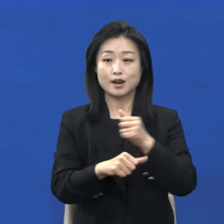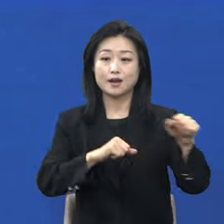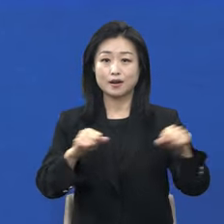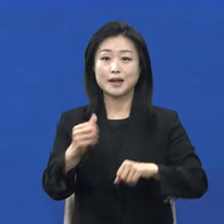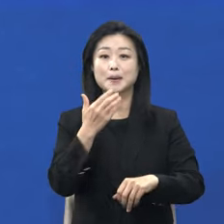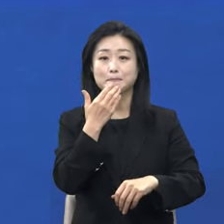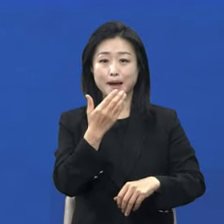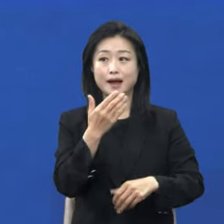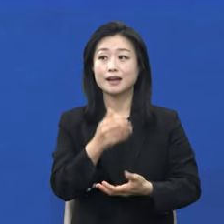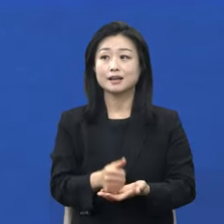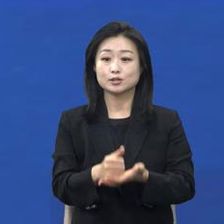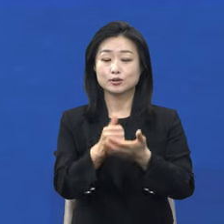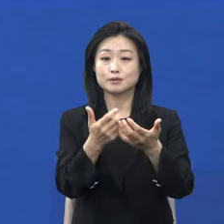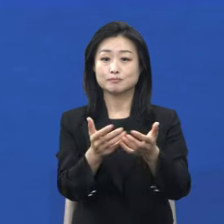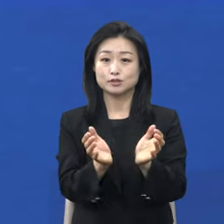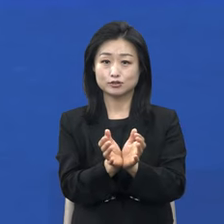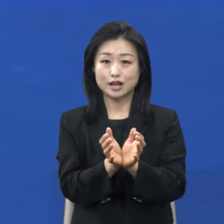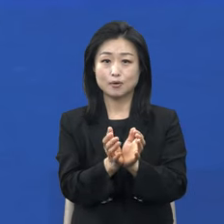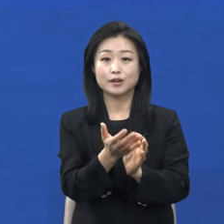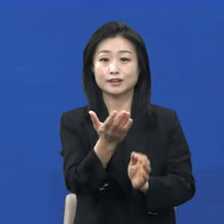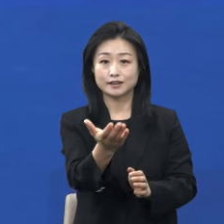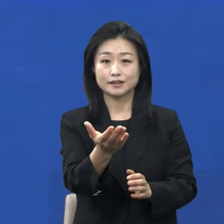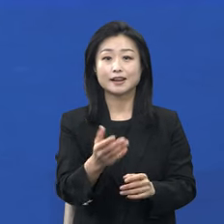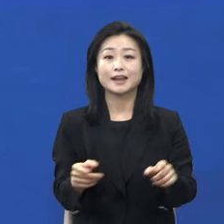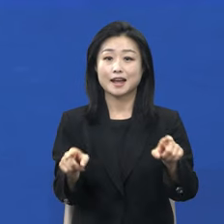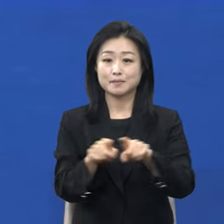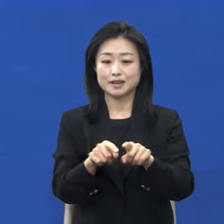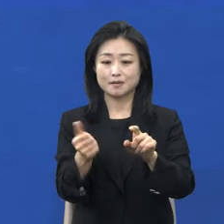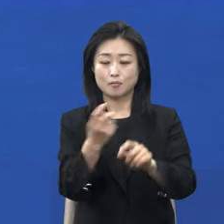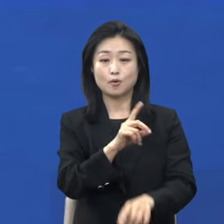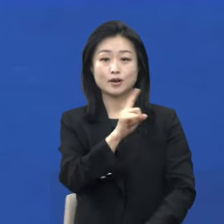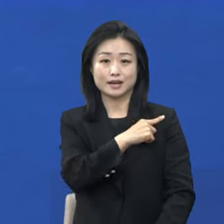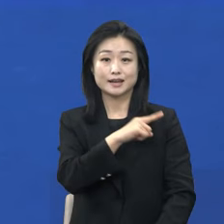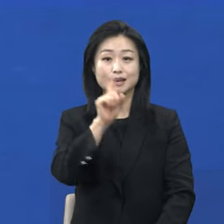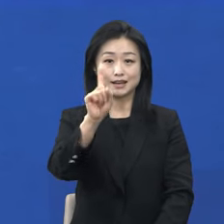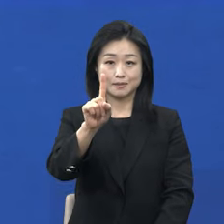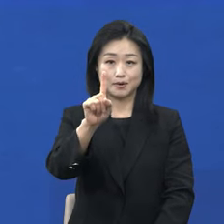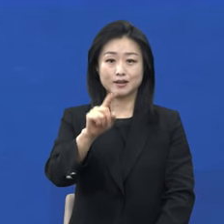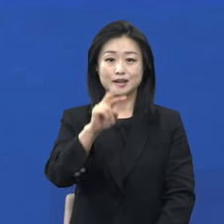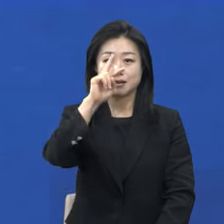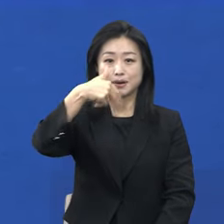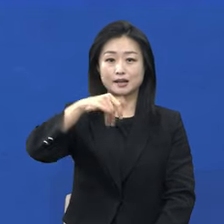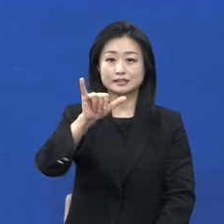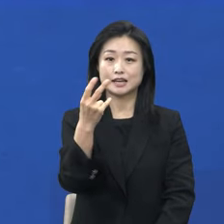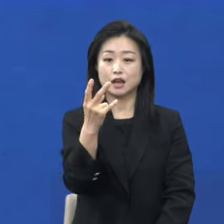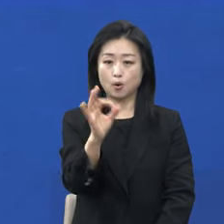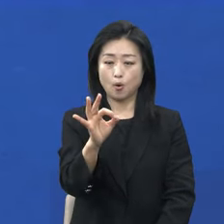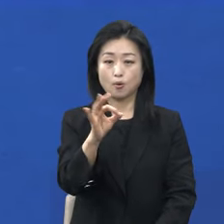하겠습니다. 존경하는 더불어민주당 당원 여러분, 기호 1번 박지영 후보를 지지해 주시고